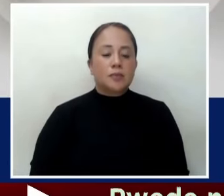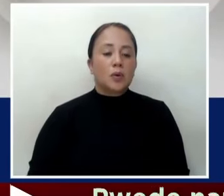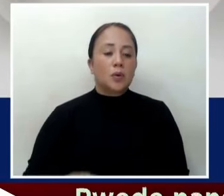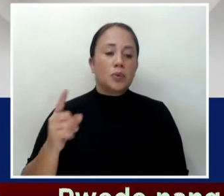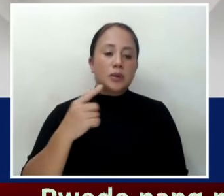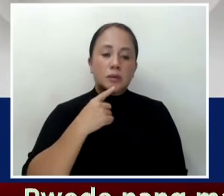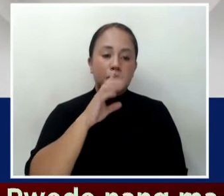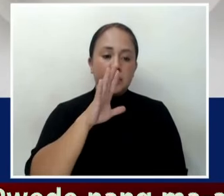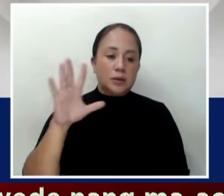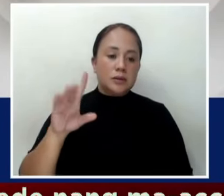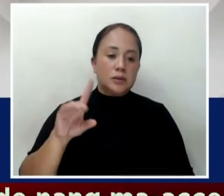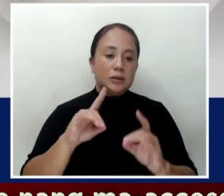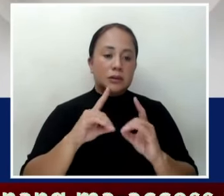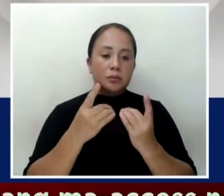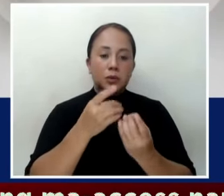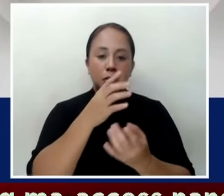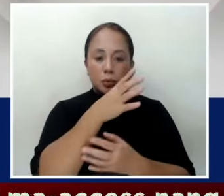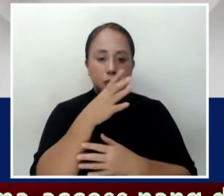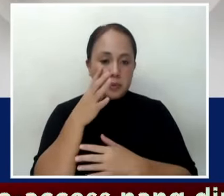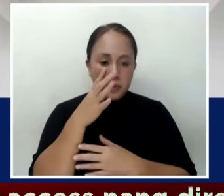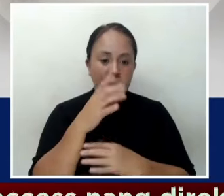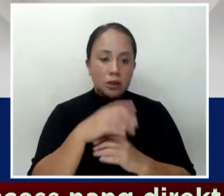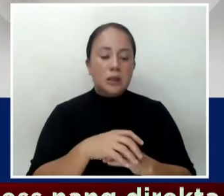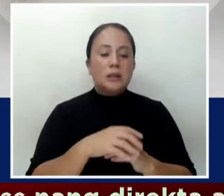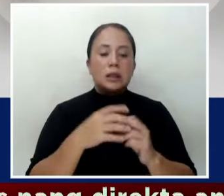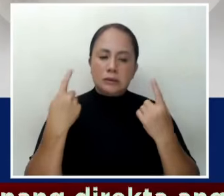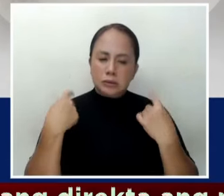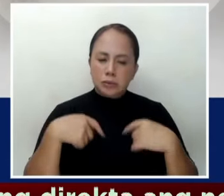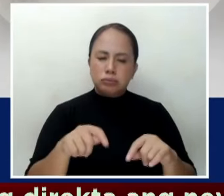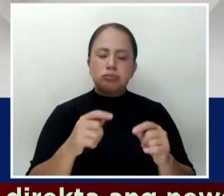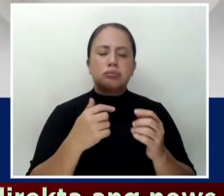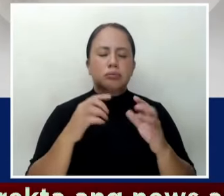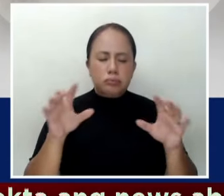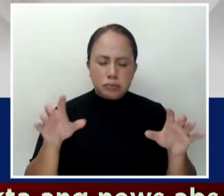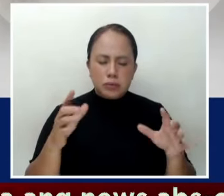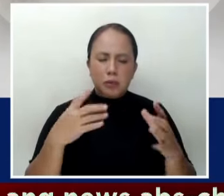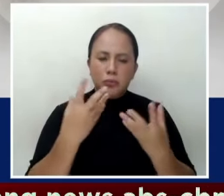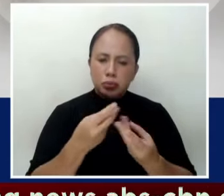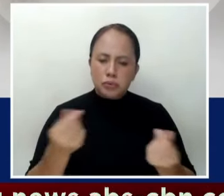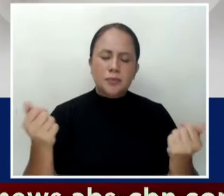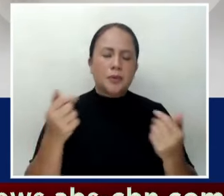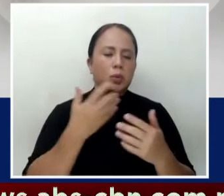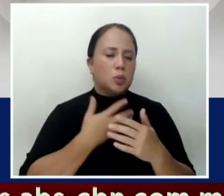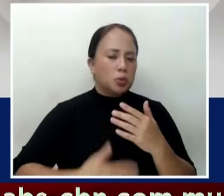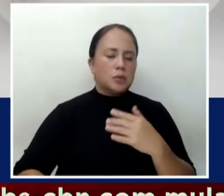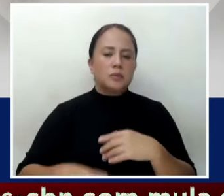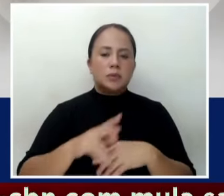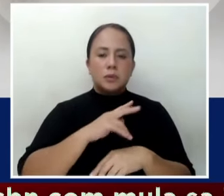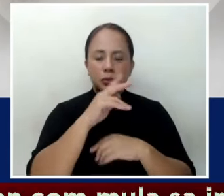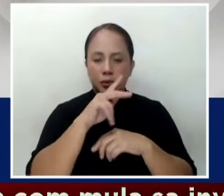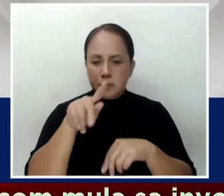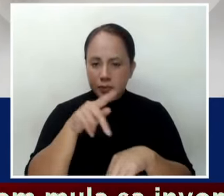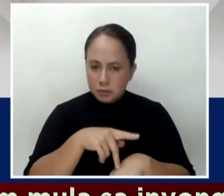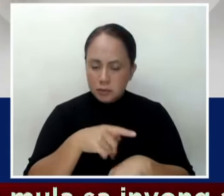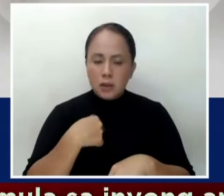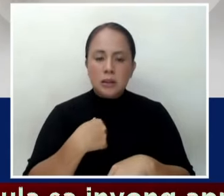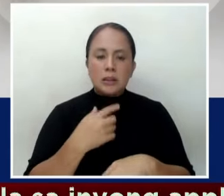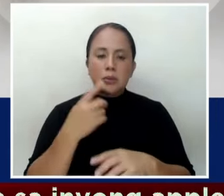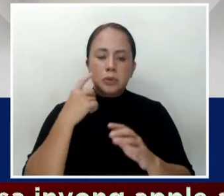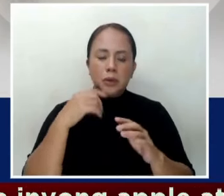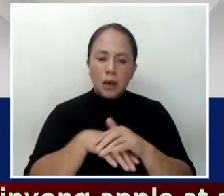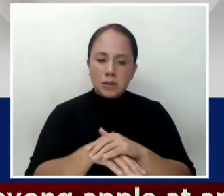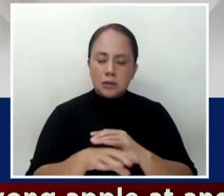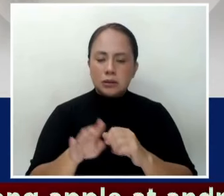nangako ang Department of Agriculture na sisikapin nilang mawakasan ang gutom sa bansa. Kinikilala umano nila ang access sa sapat